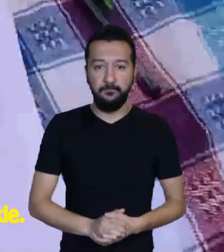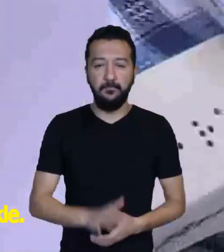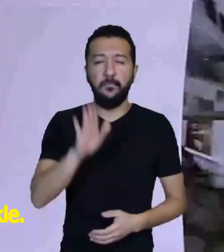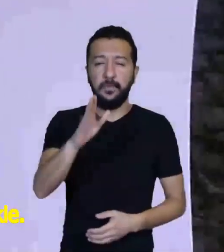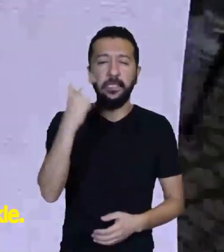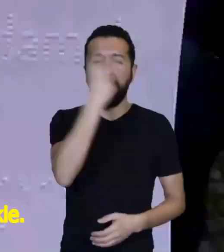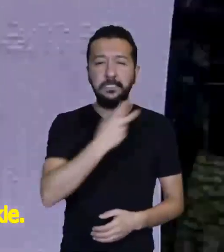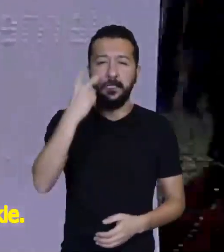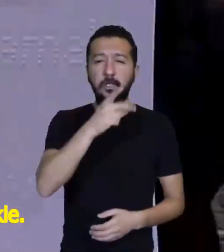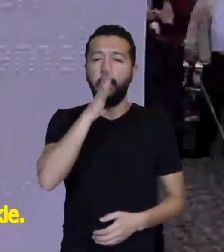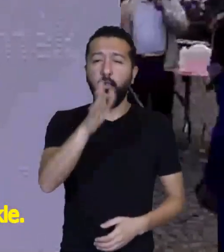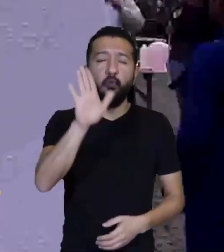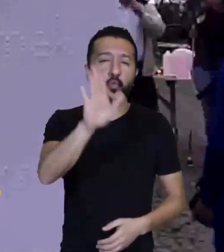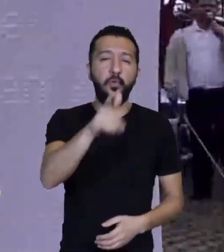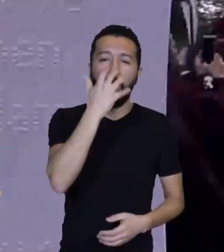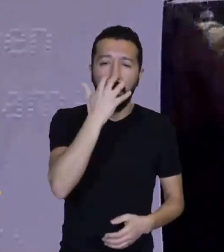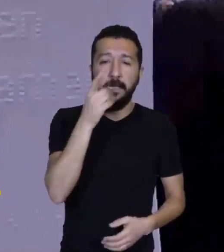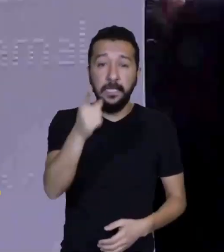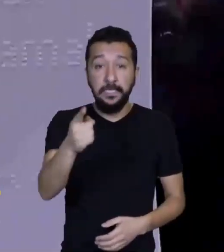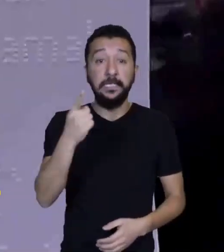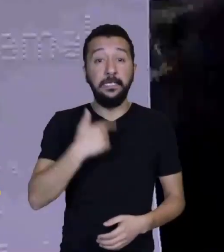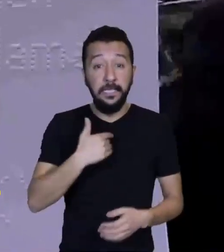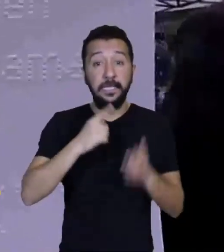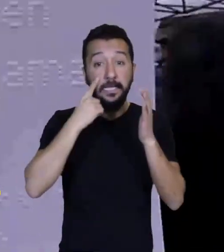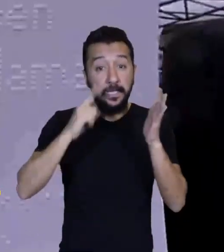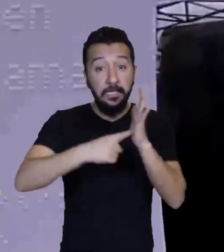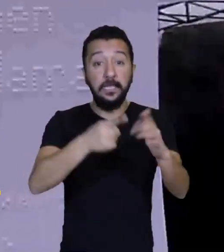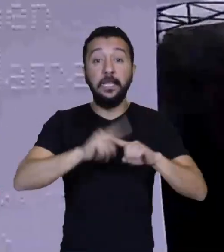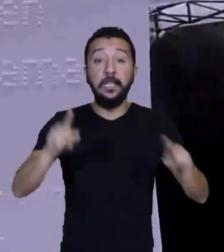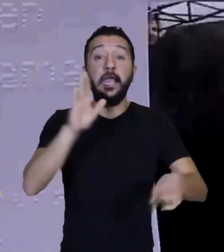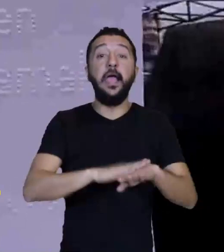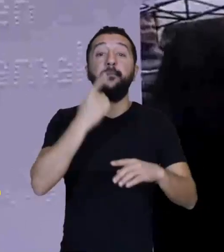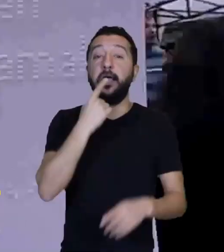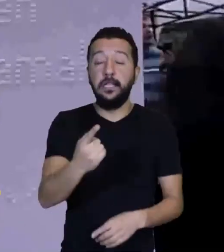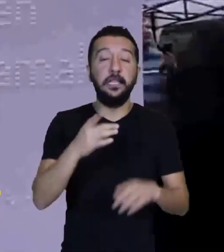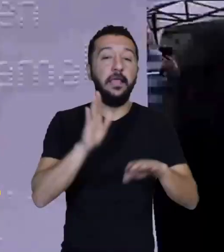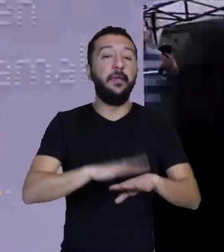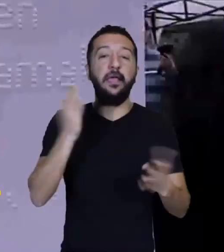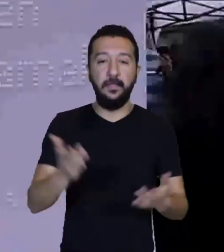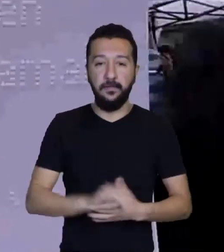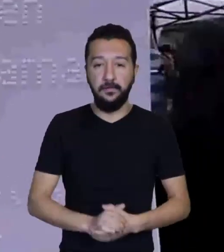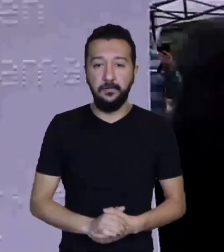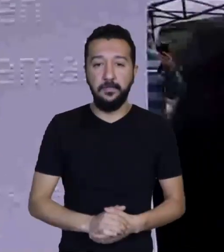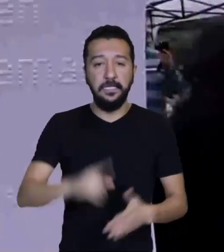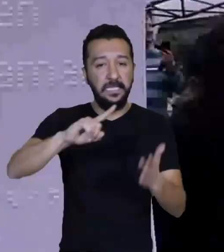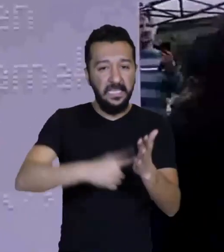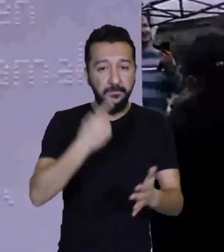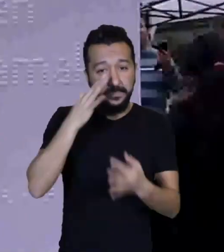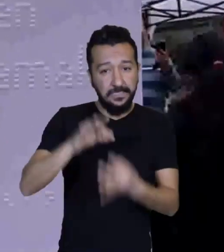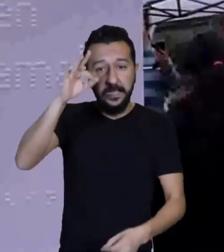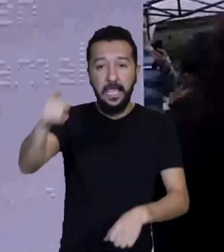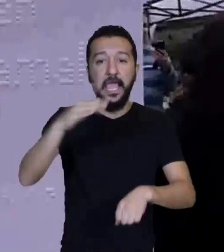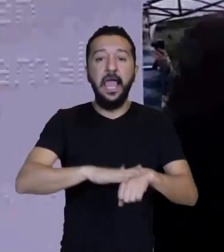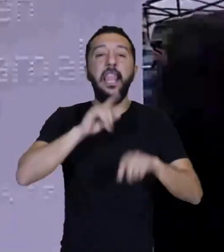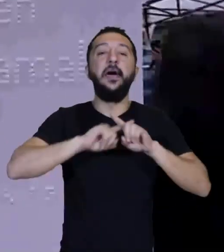söylenirken görüntüleri kaydeden kişi kabartma Latin ve Braille harflerle noterler birliğine teslim edilmek üzere basılmış